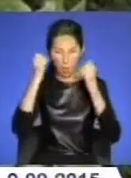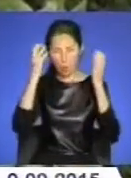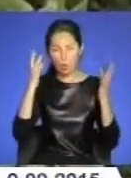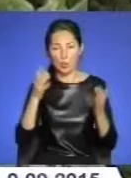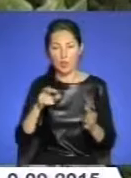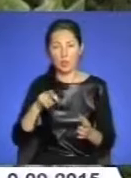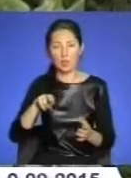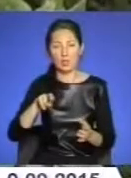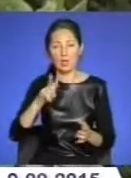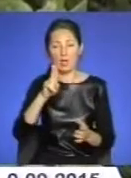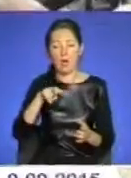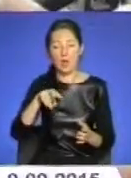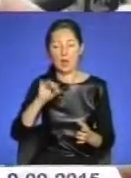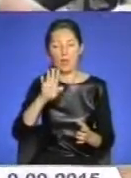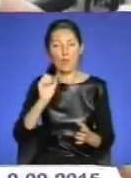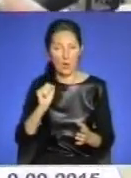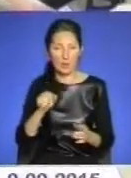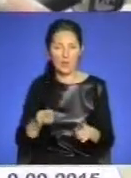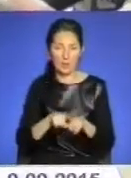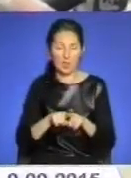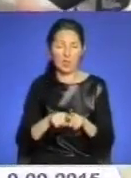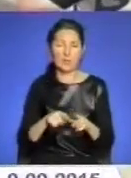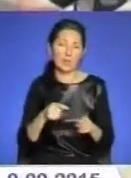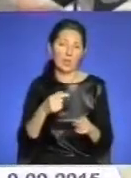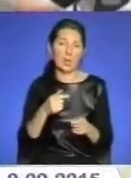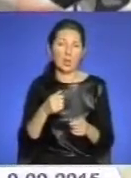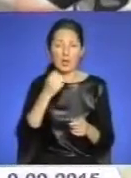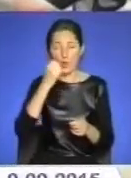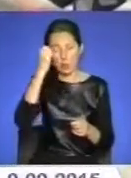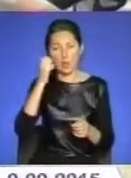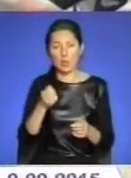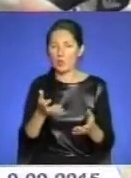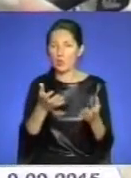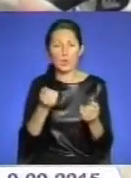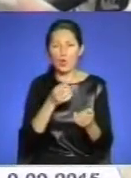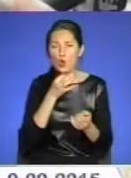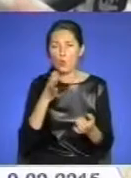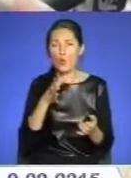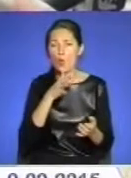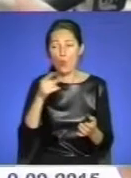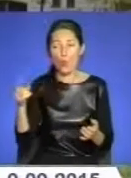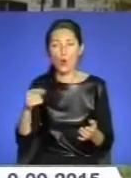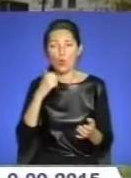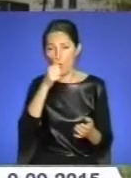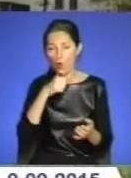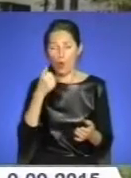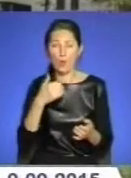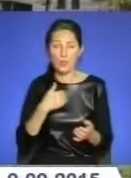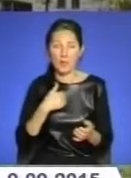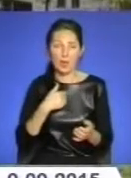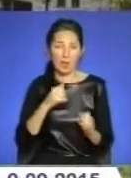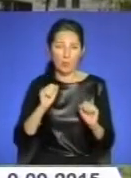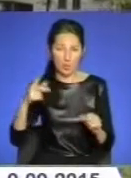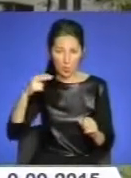він такий благодарний, що він сприймає в будь-яку пору року, аби тільки ти йому зробив краще. І я вирішив ті ялівці